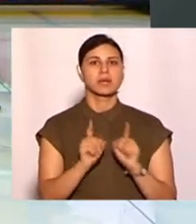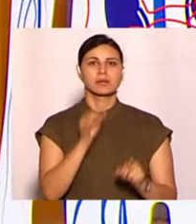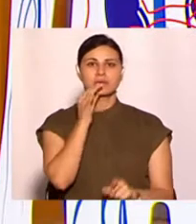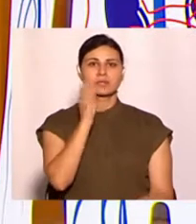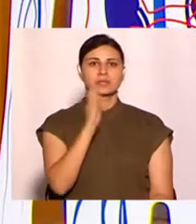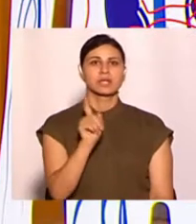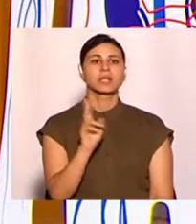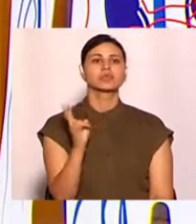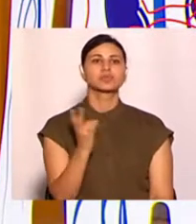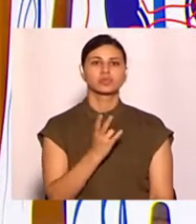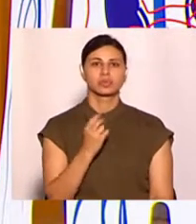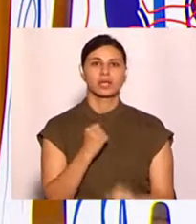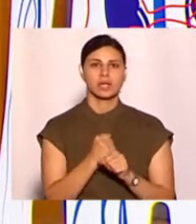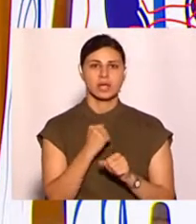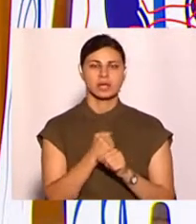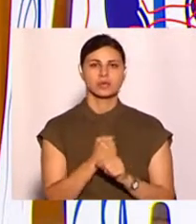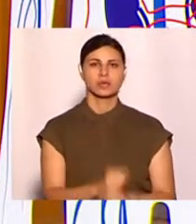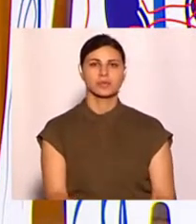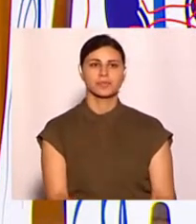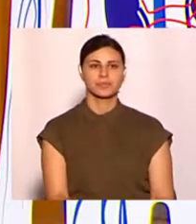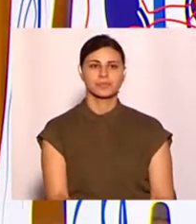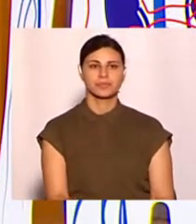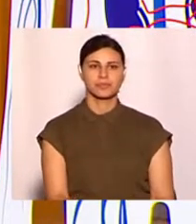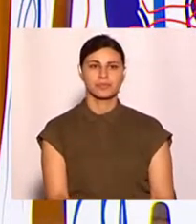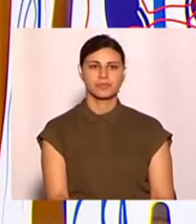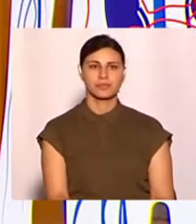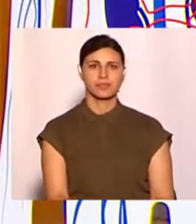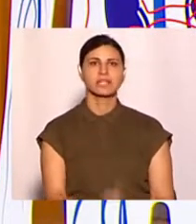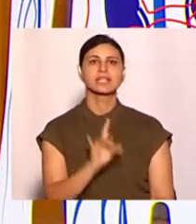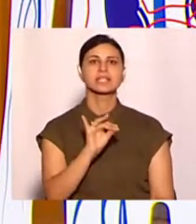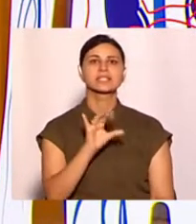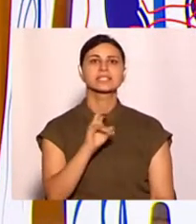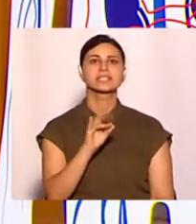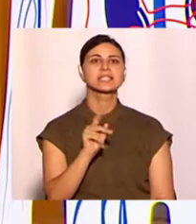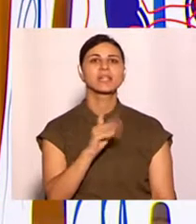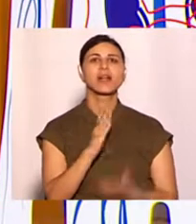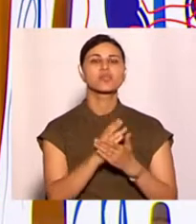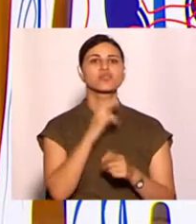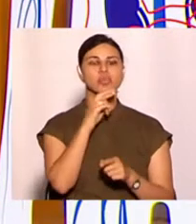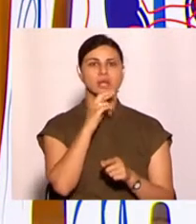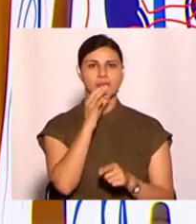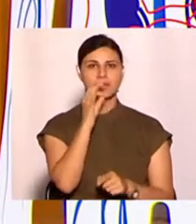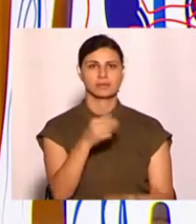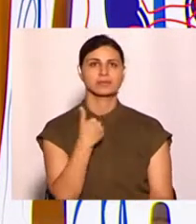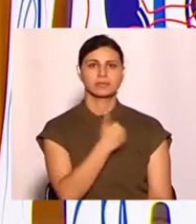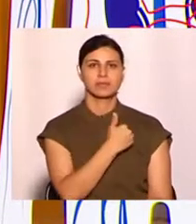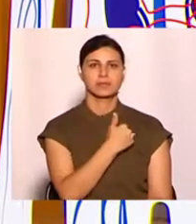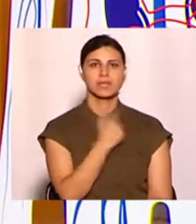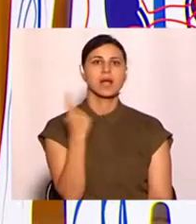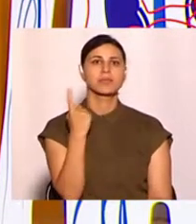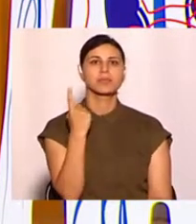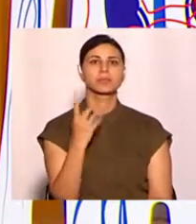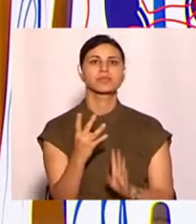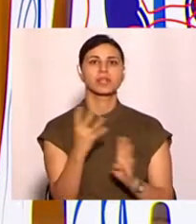რაც უნდა გააკეთონ და გამოიყენონ. უცებ ვიტყვი რისკ ფაქტორებს, ანუ რატომ უნდა ვიყოთ ყურადღებით. რისკ ფაქტორები არის პირველ